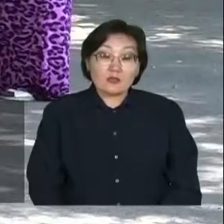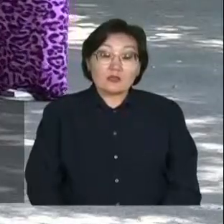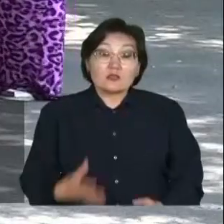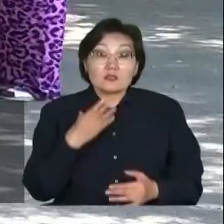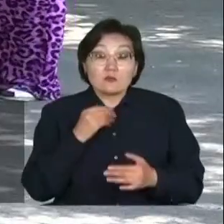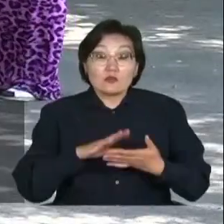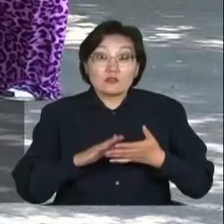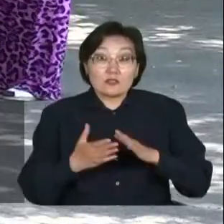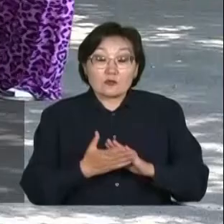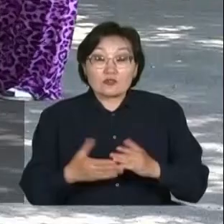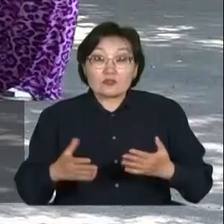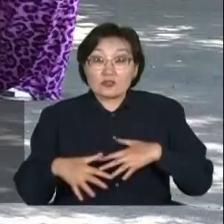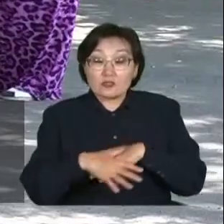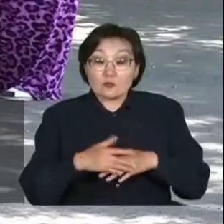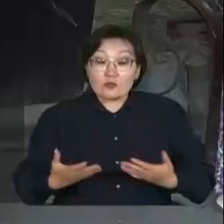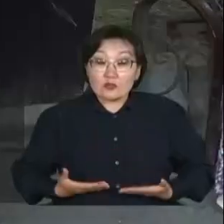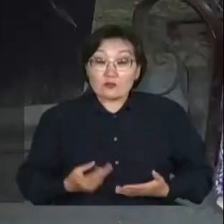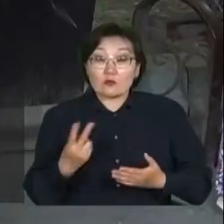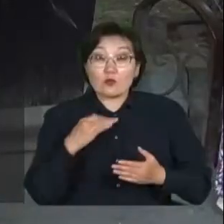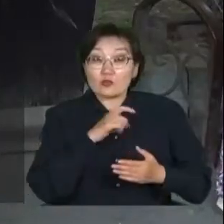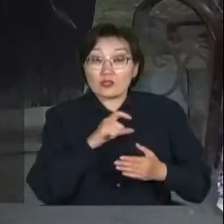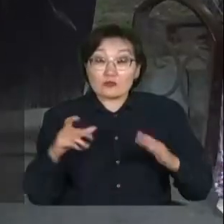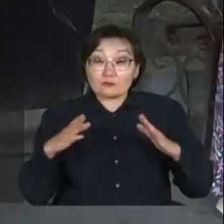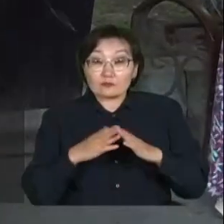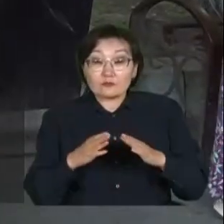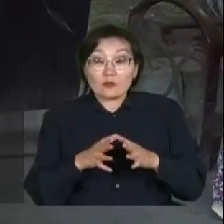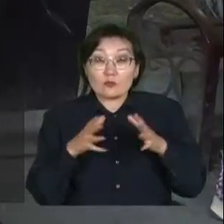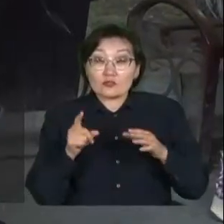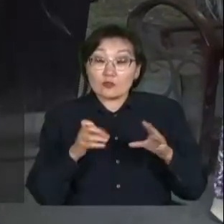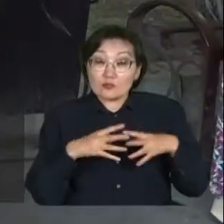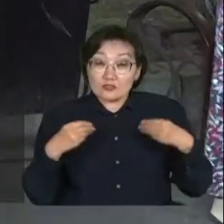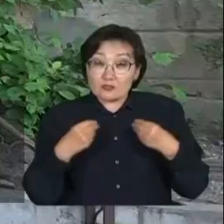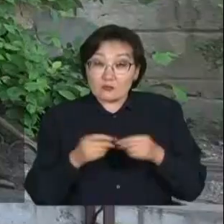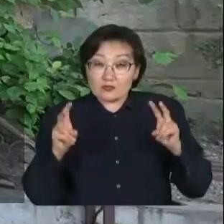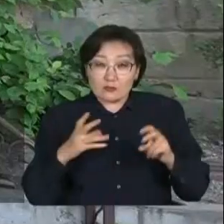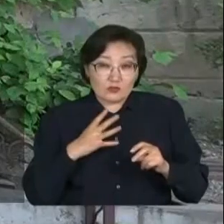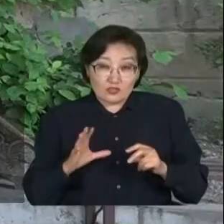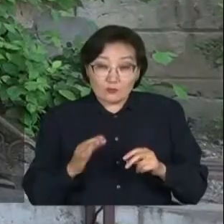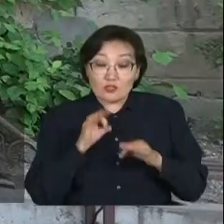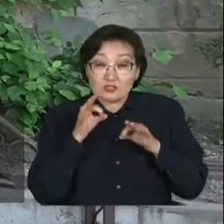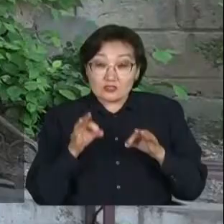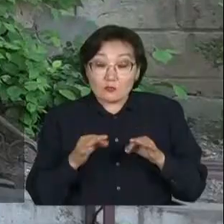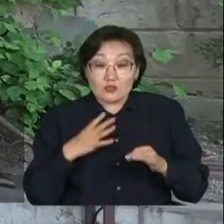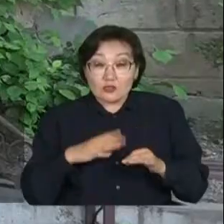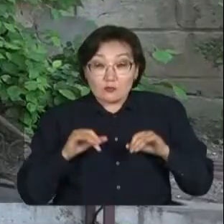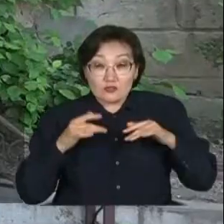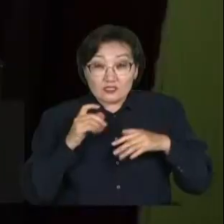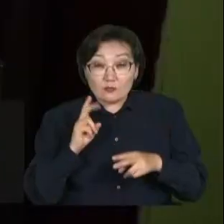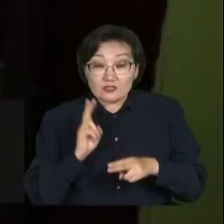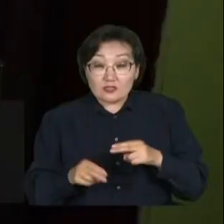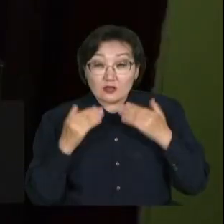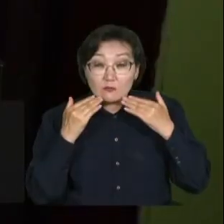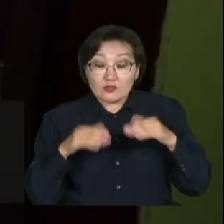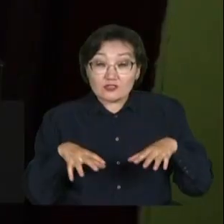иева уцы двух многоэтажных домов А это более 100 семей называют невыносимым по их словам терпение лопнуло с последним